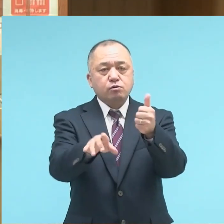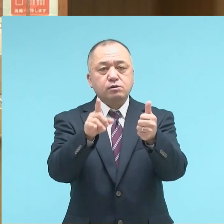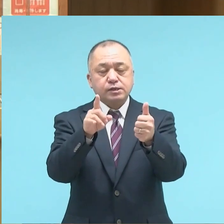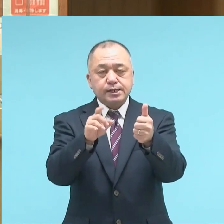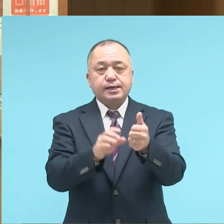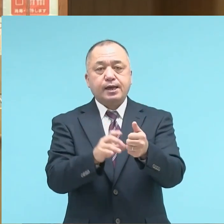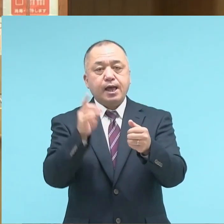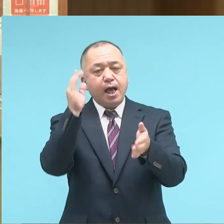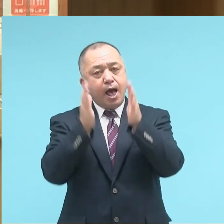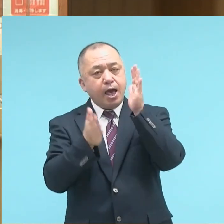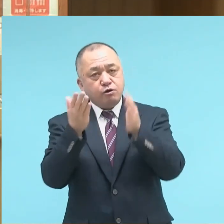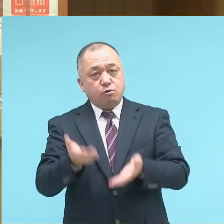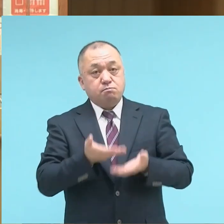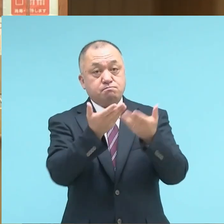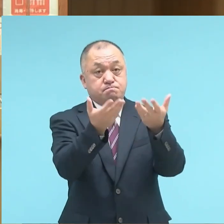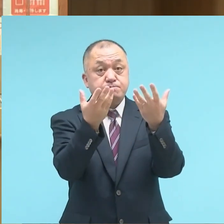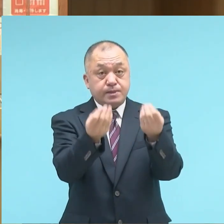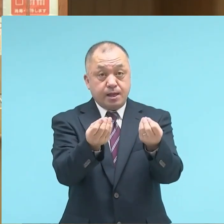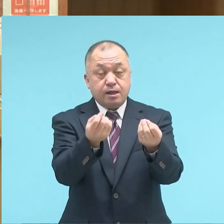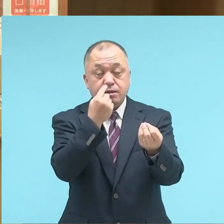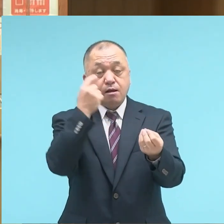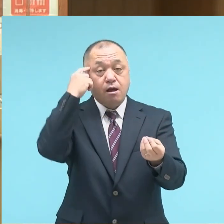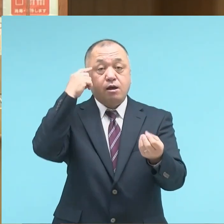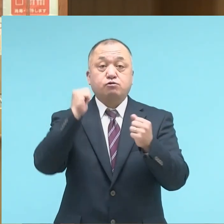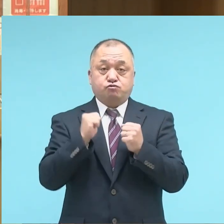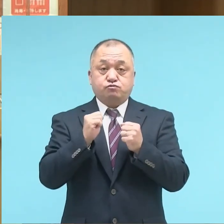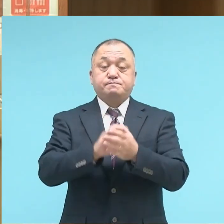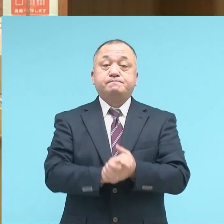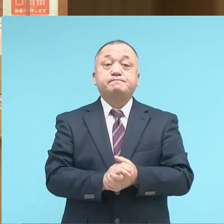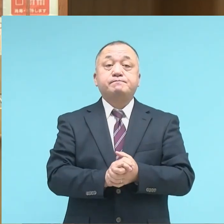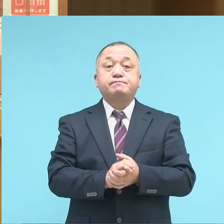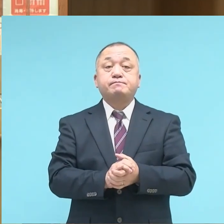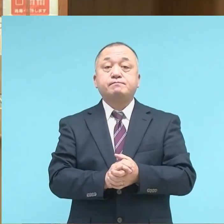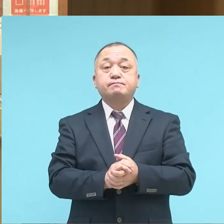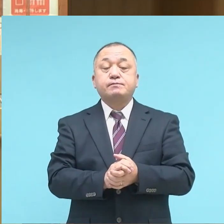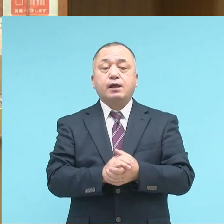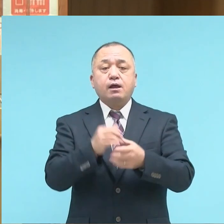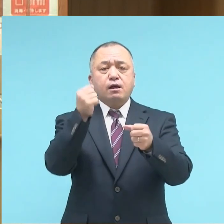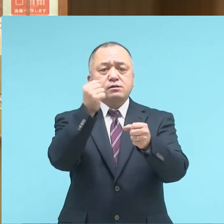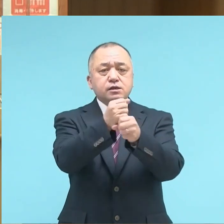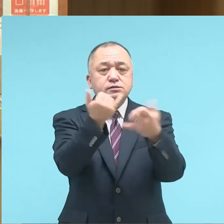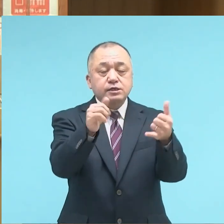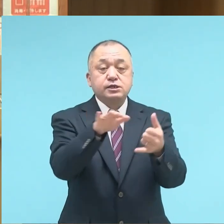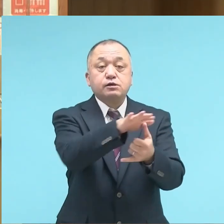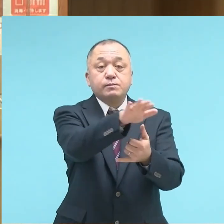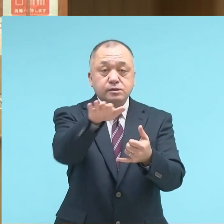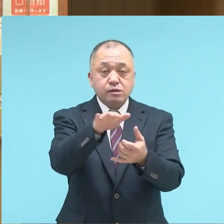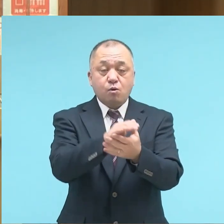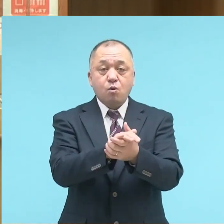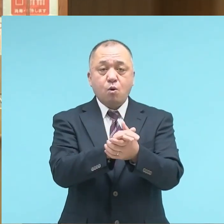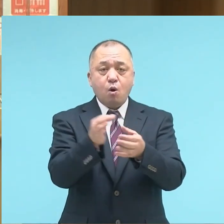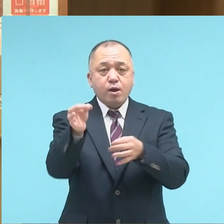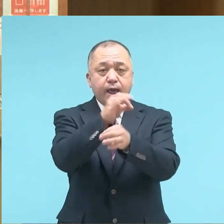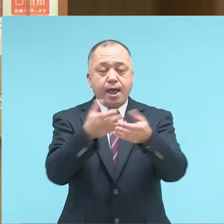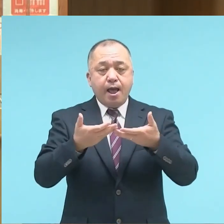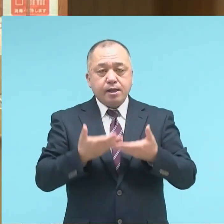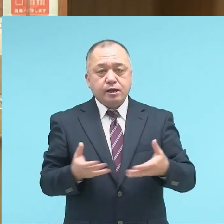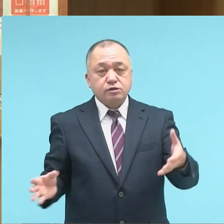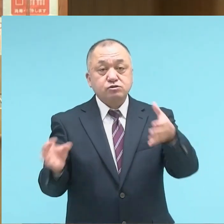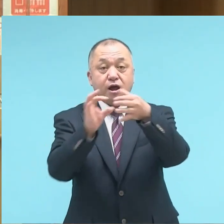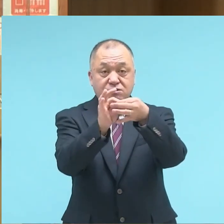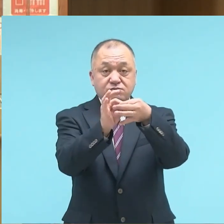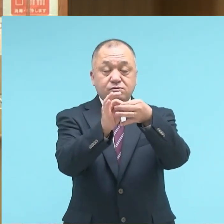たということと受け止めてますので、この生産者の皆様の経営安定につながるというふうに受け